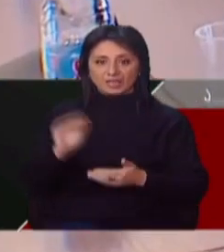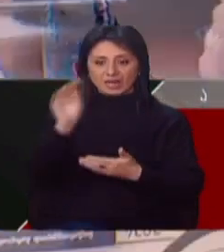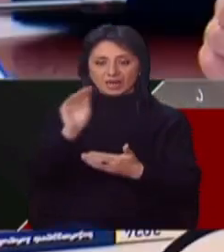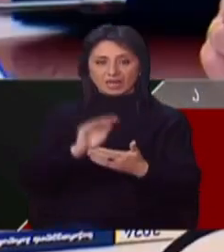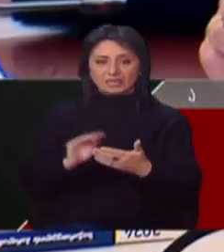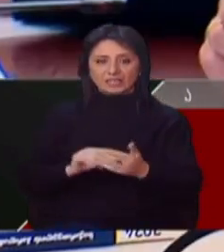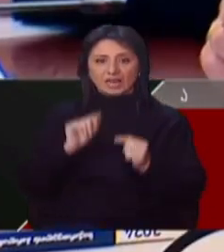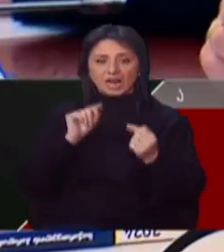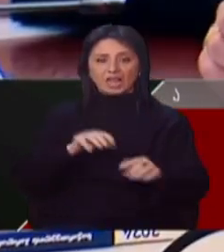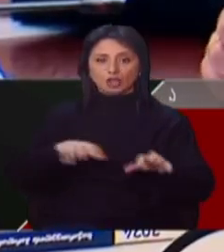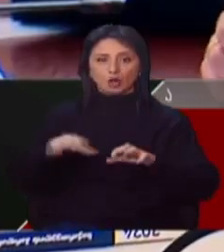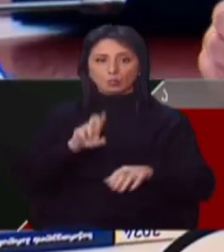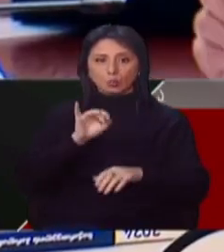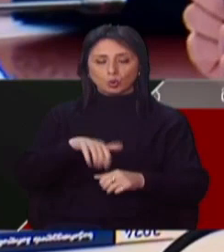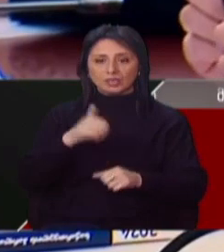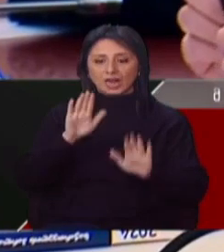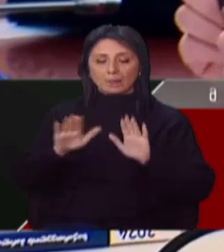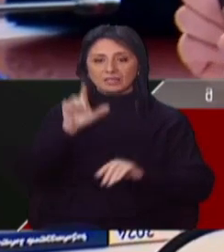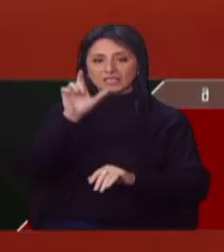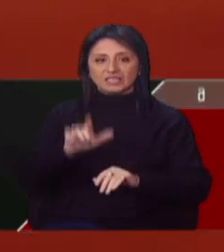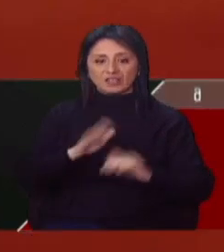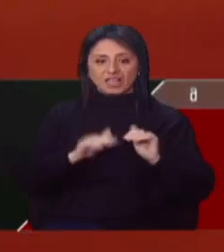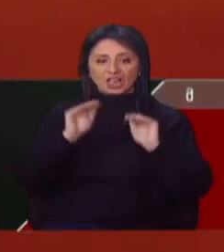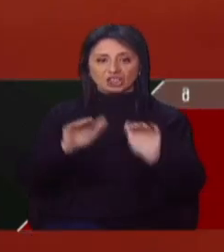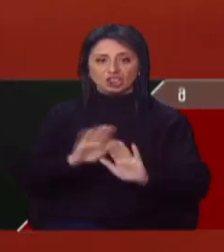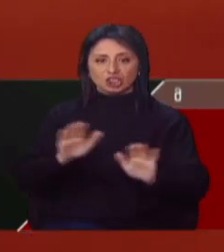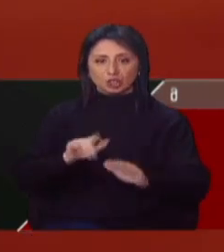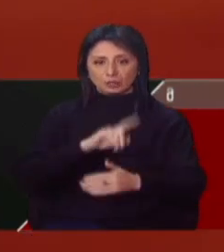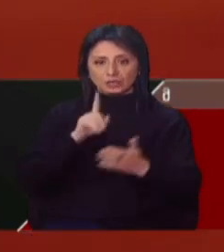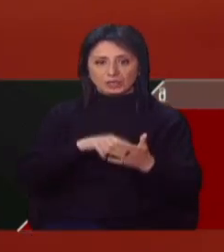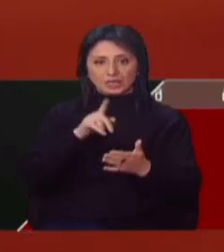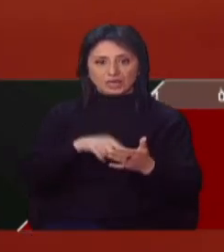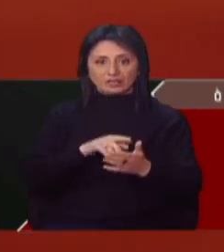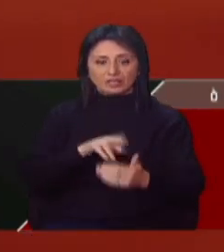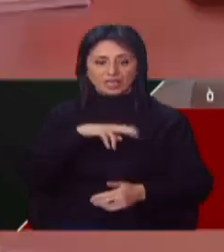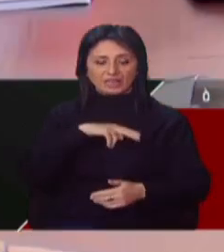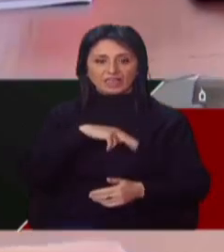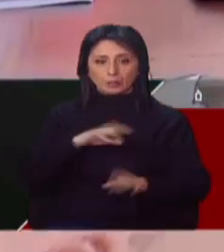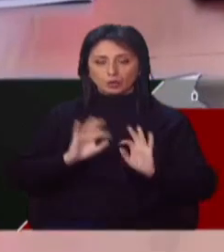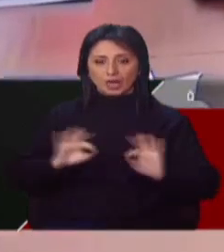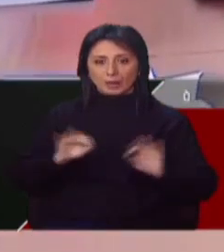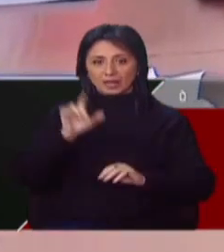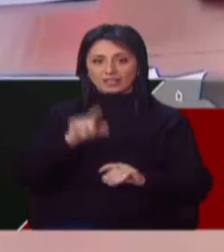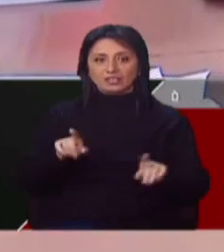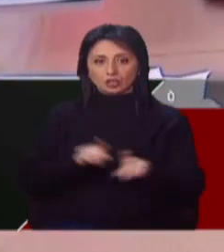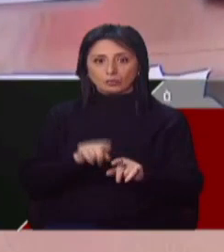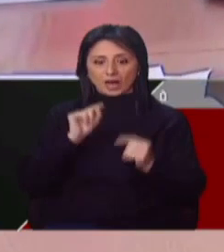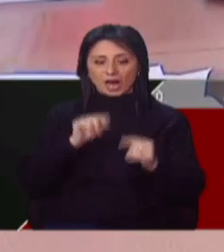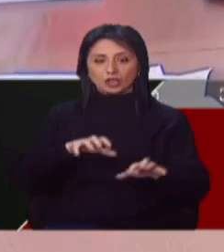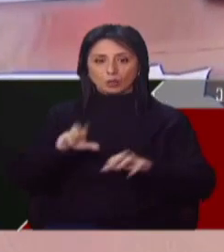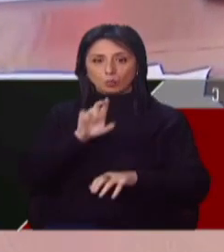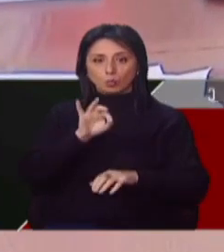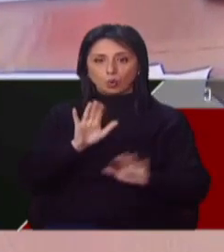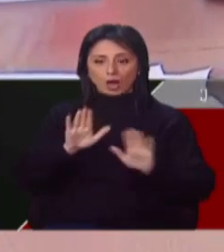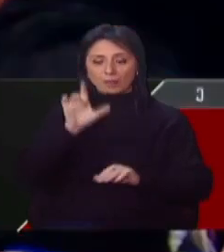gazerili antikorruptsiuli biuros khemzvanelis khelsheukheblobis sakitkhebi deputati ganmartavs imasats rom antikorruptsiuli